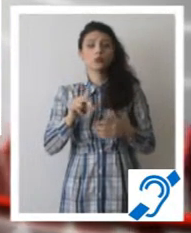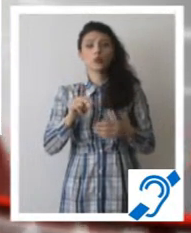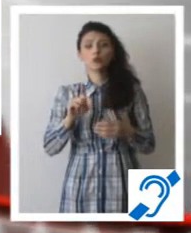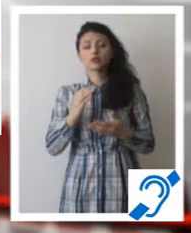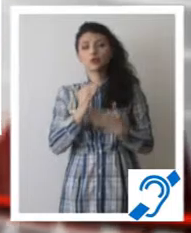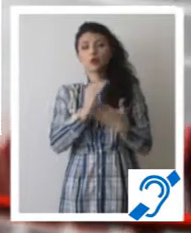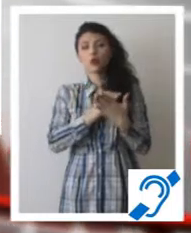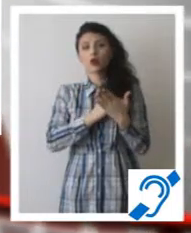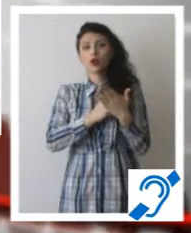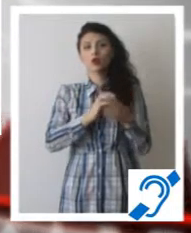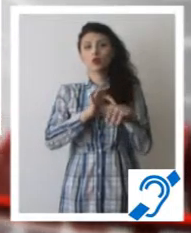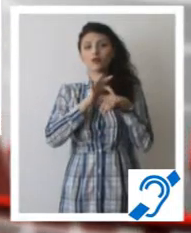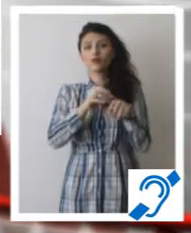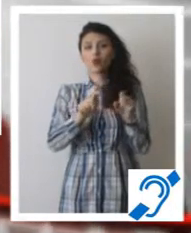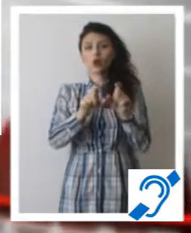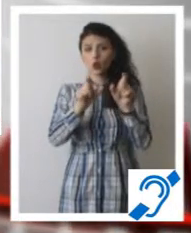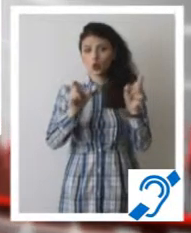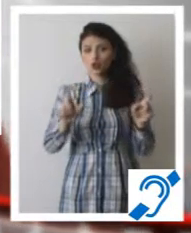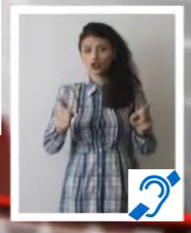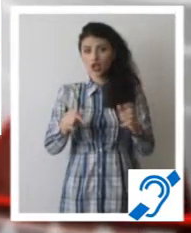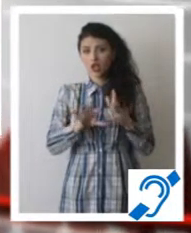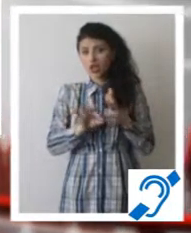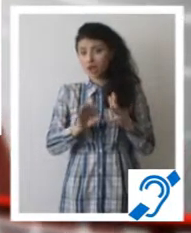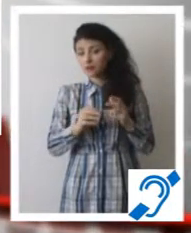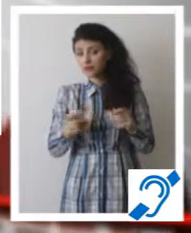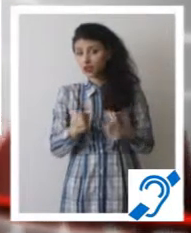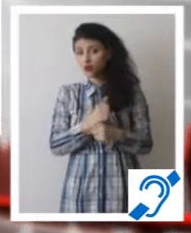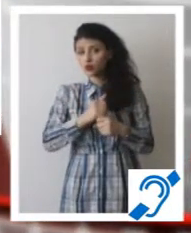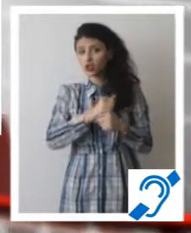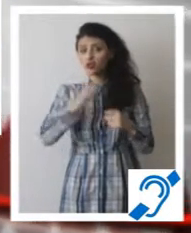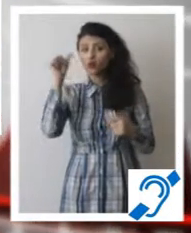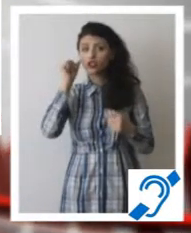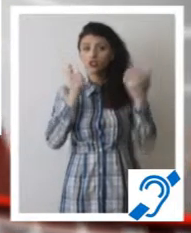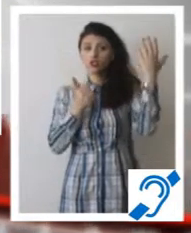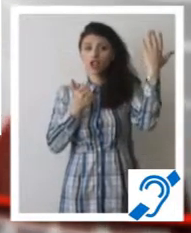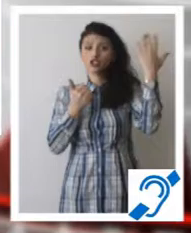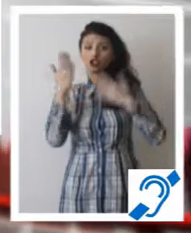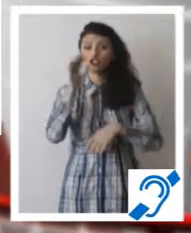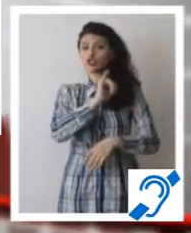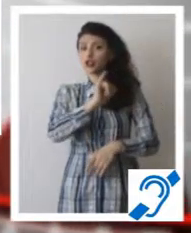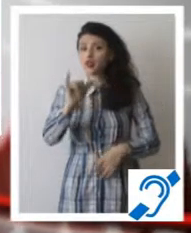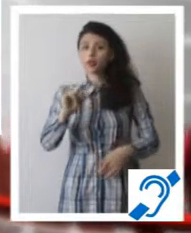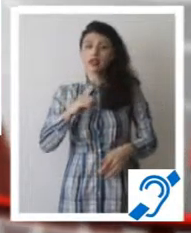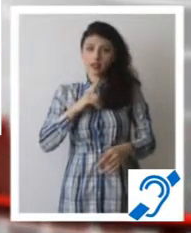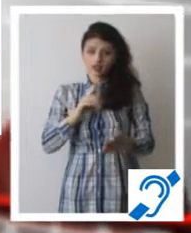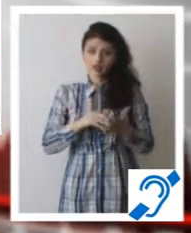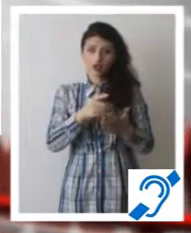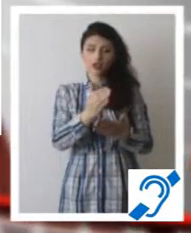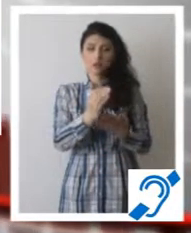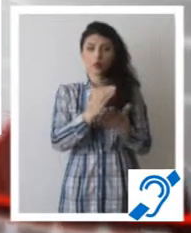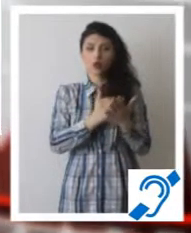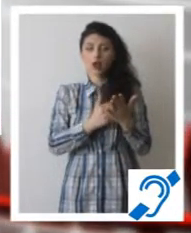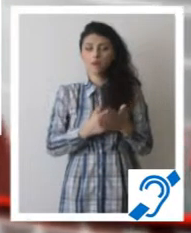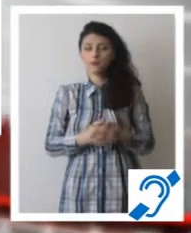cadrul programului guvernamental Cornul și Laptele. În Argeș, 65.160 de elevi beneficiază de acest